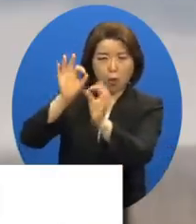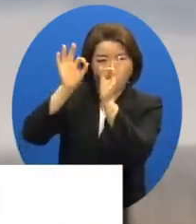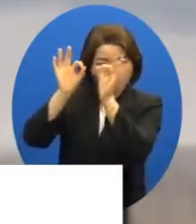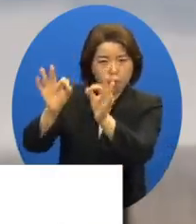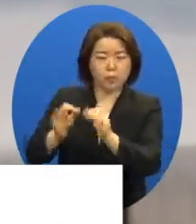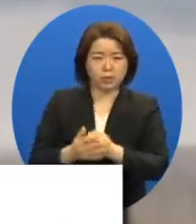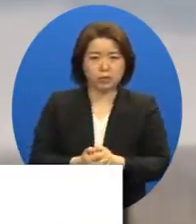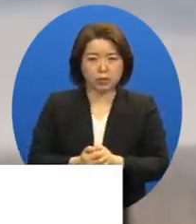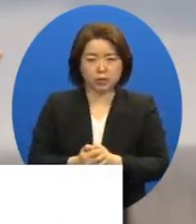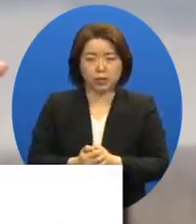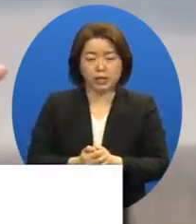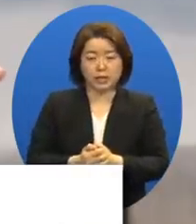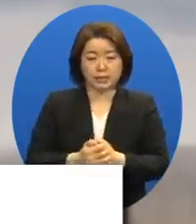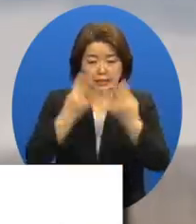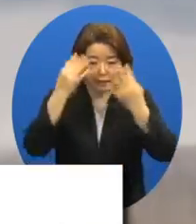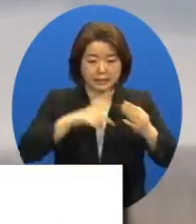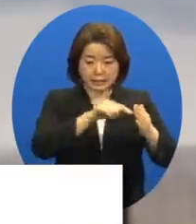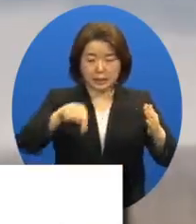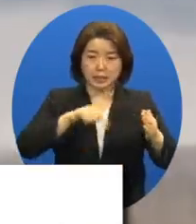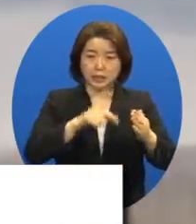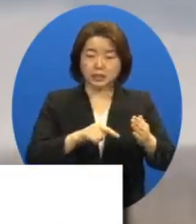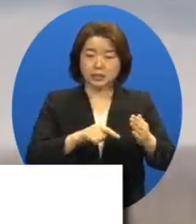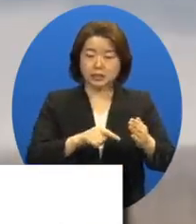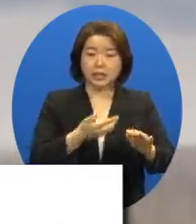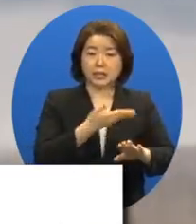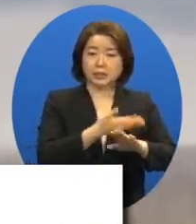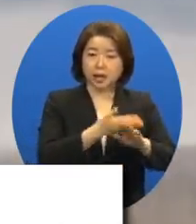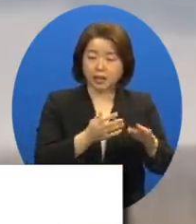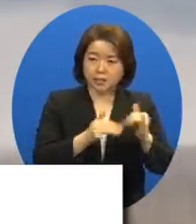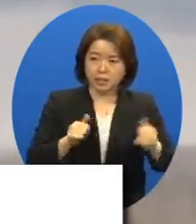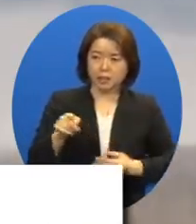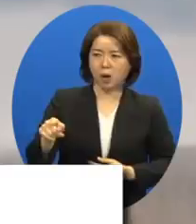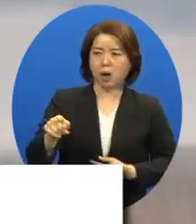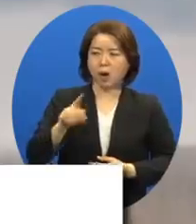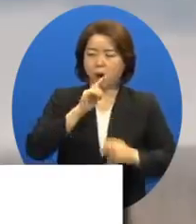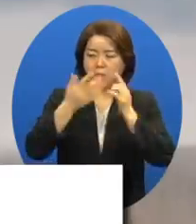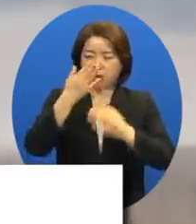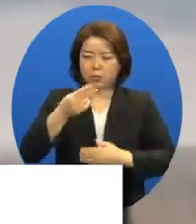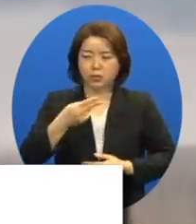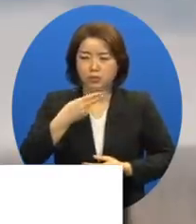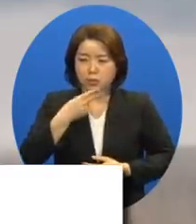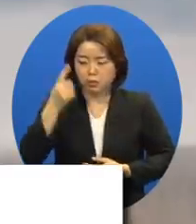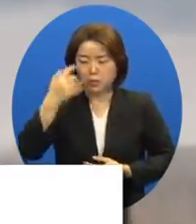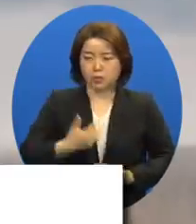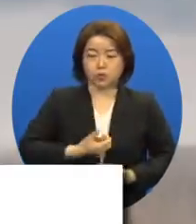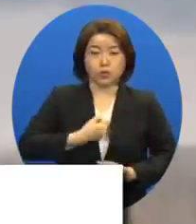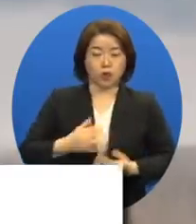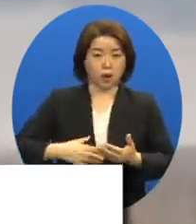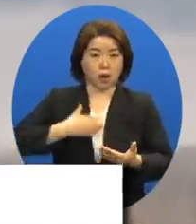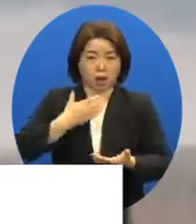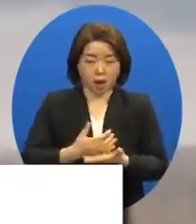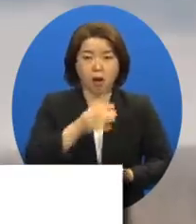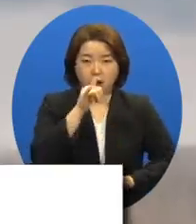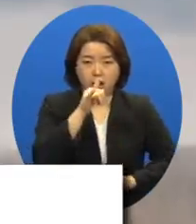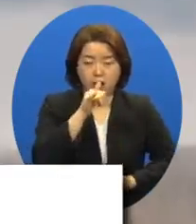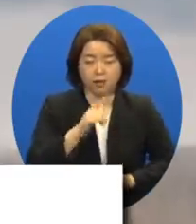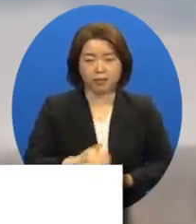그 과목의 있는 동료들이 말할 수 없는 어떤 충격과 감동을 받았다는 것입니다